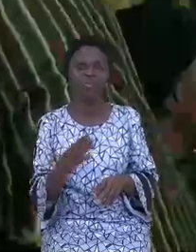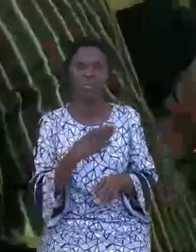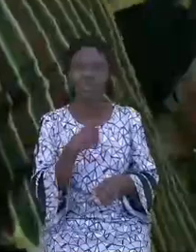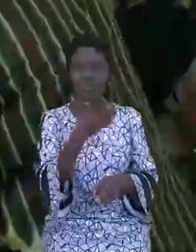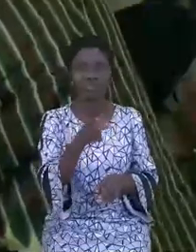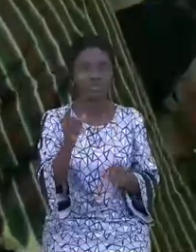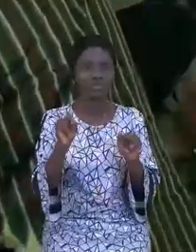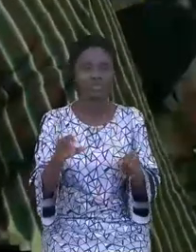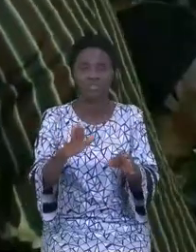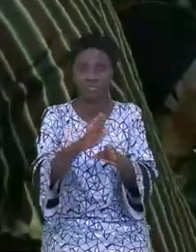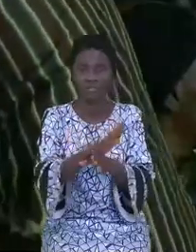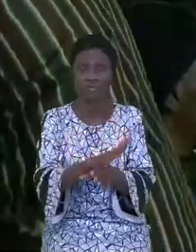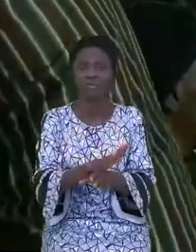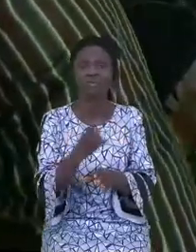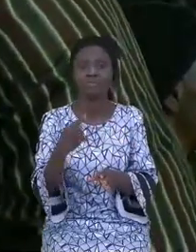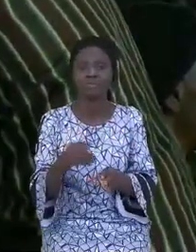Remplissez-le.